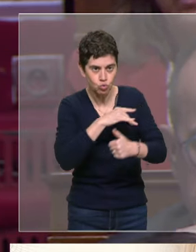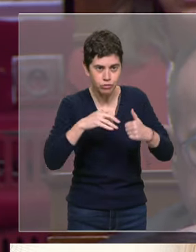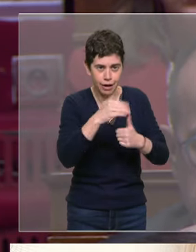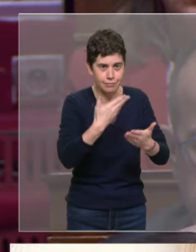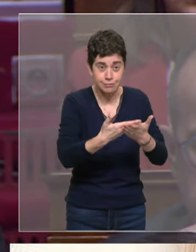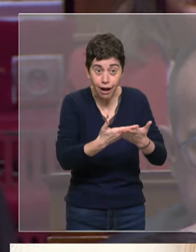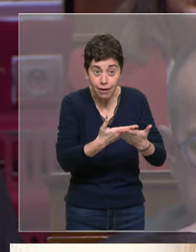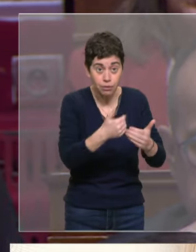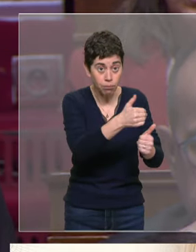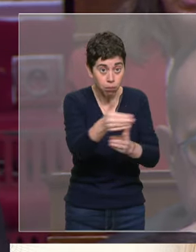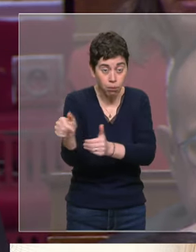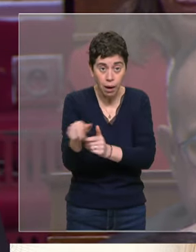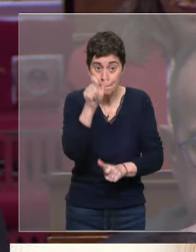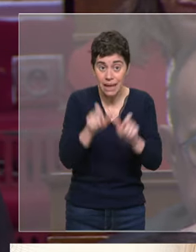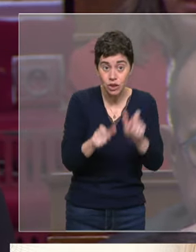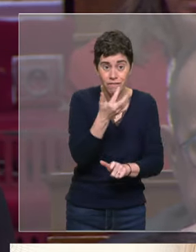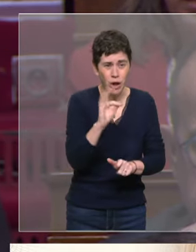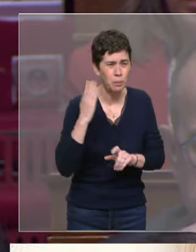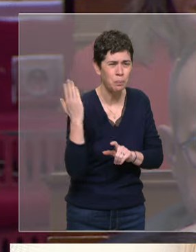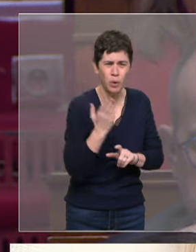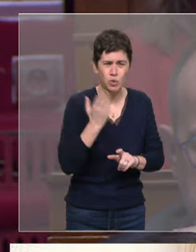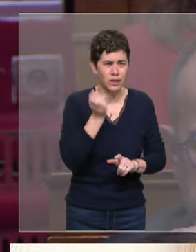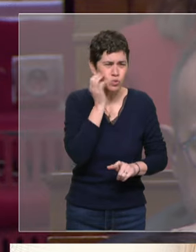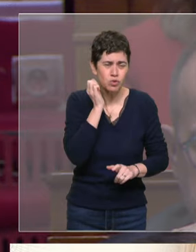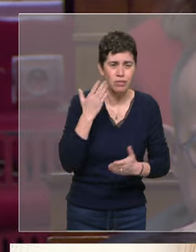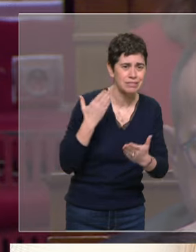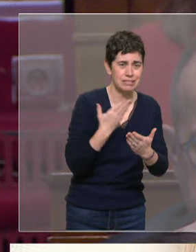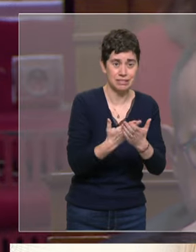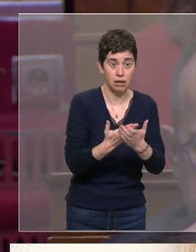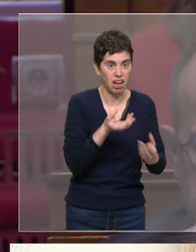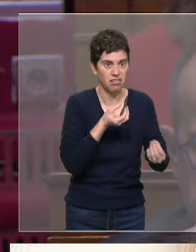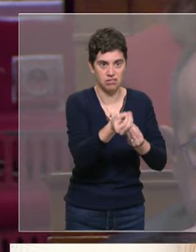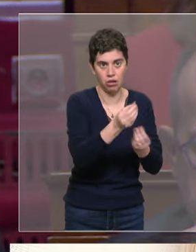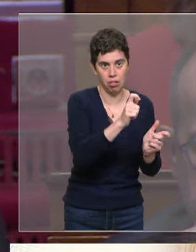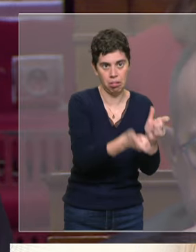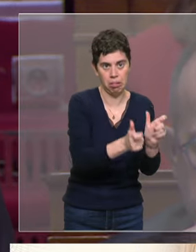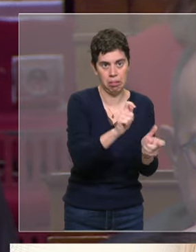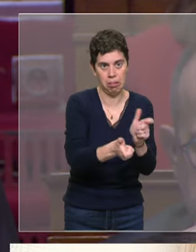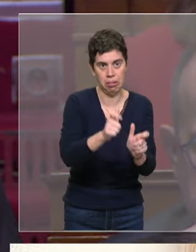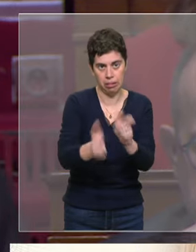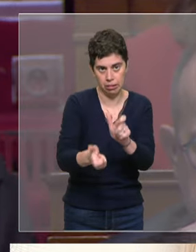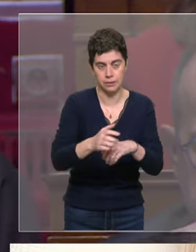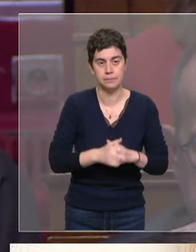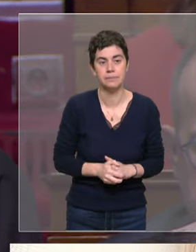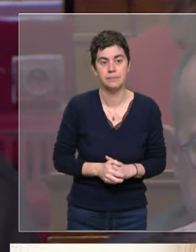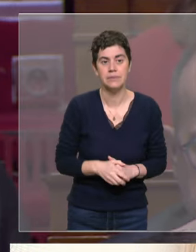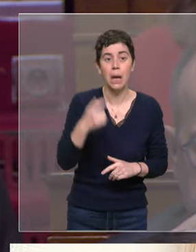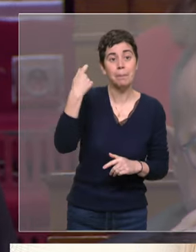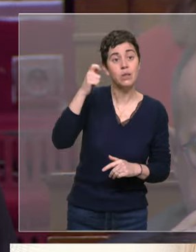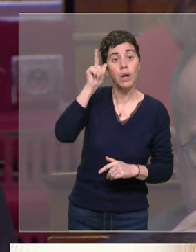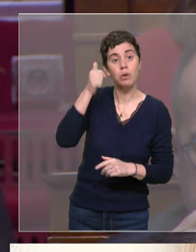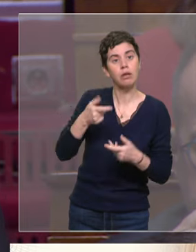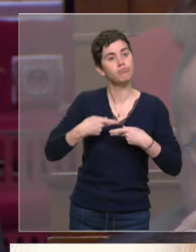de champs d'action dont les Françaises et les Français ont un besoin quotidien et qui vont, encore une fois, être délaissés. Le président de la République